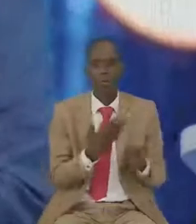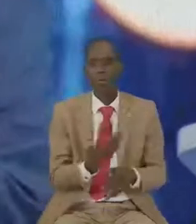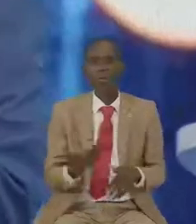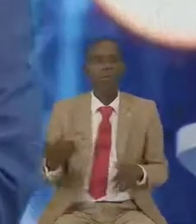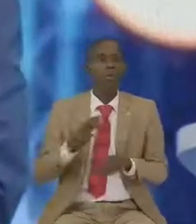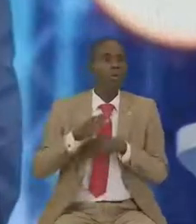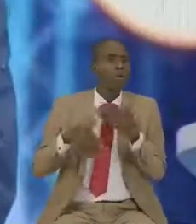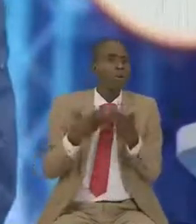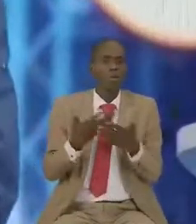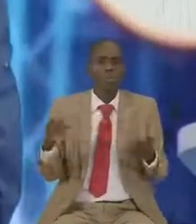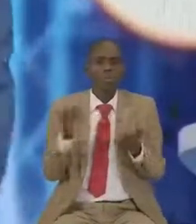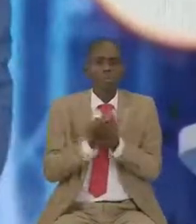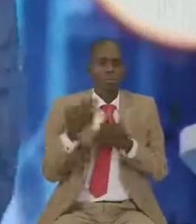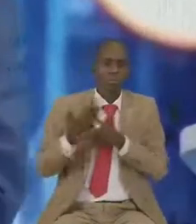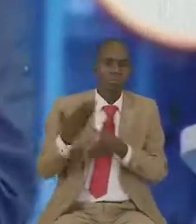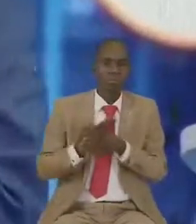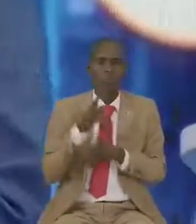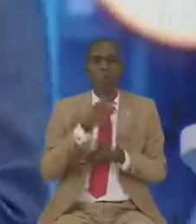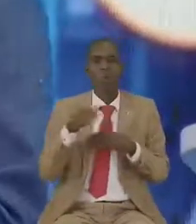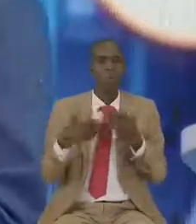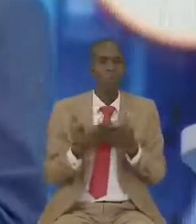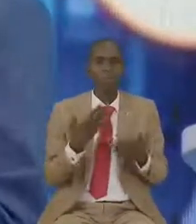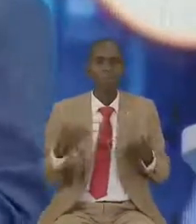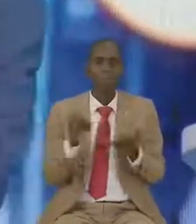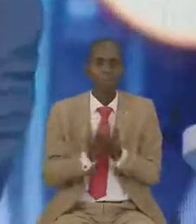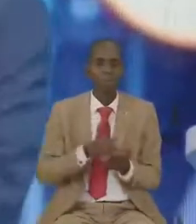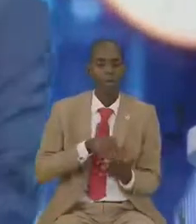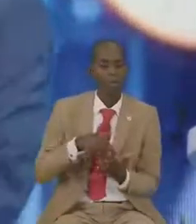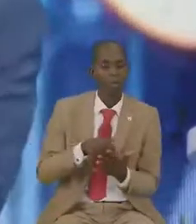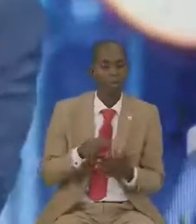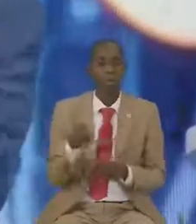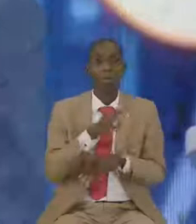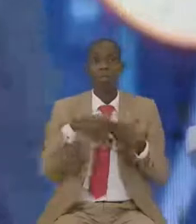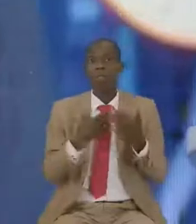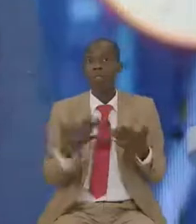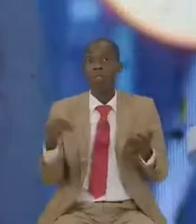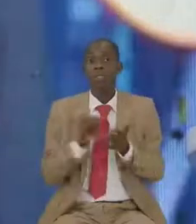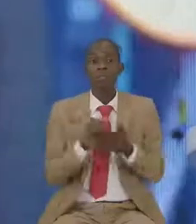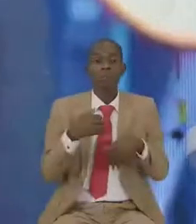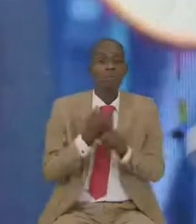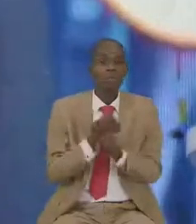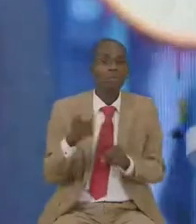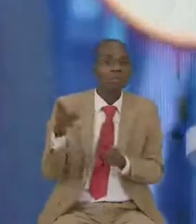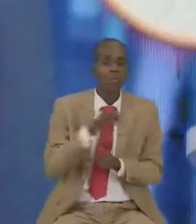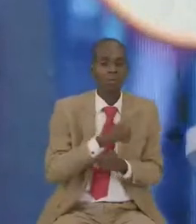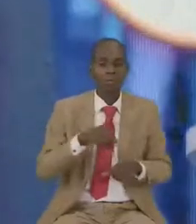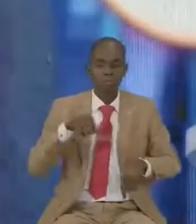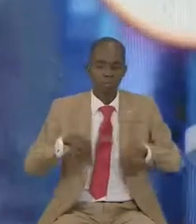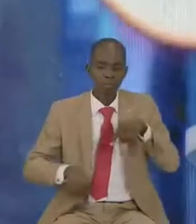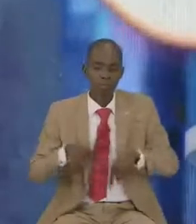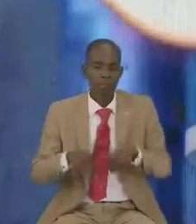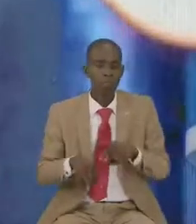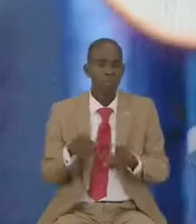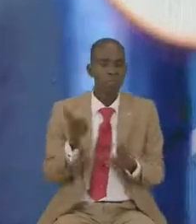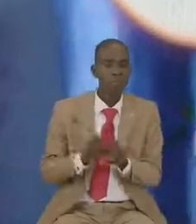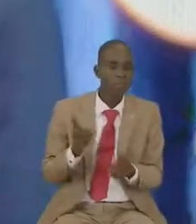contrôle. Il est en charge. Il contrôle tout. Tout ce qui vous dérange, tout ce qui vous affaiblit,